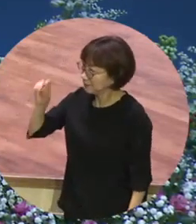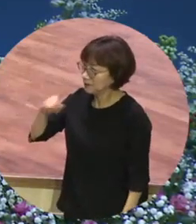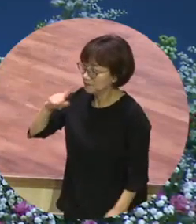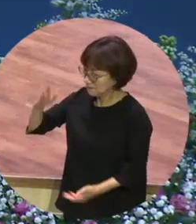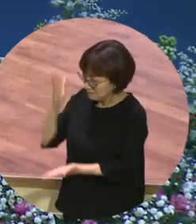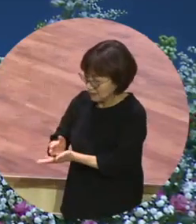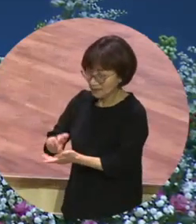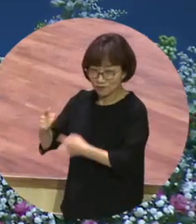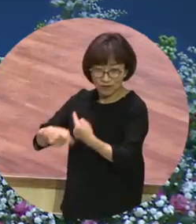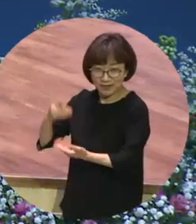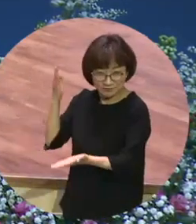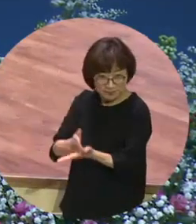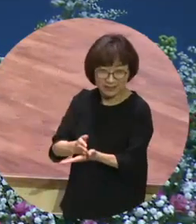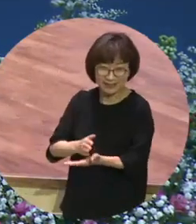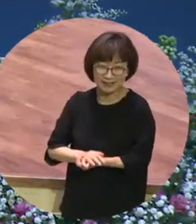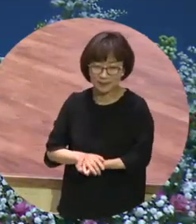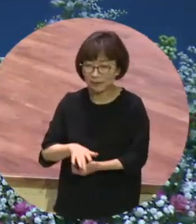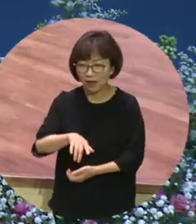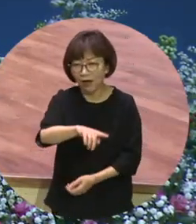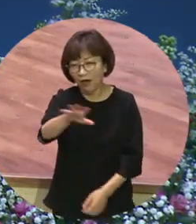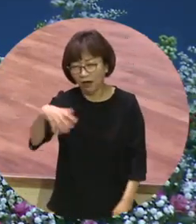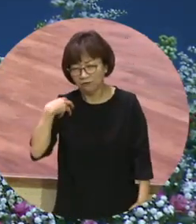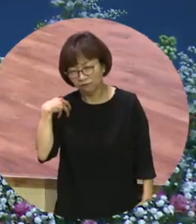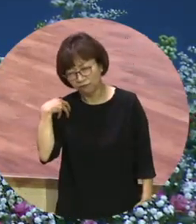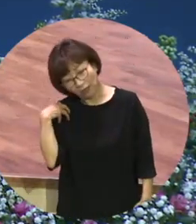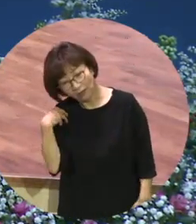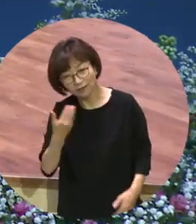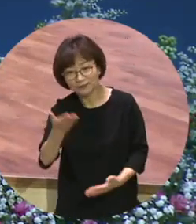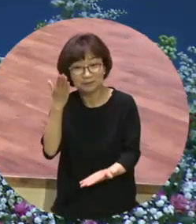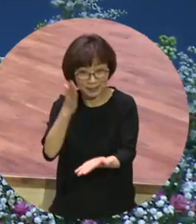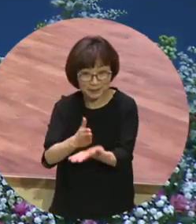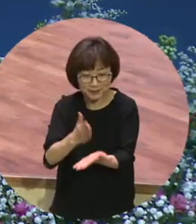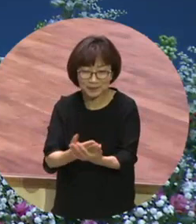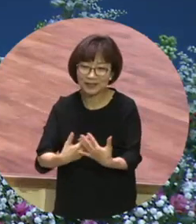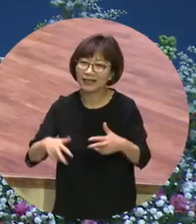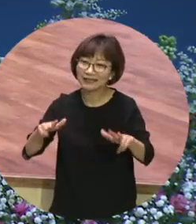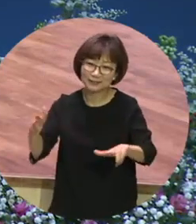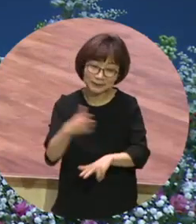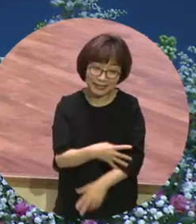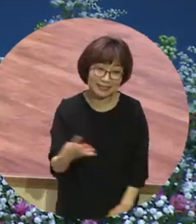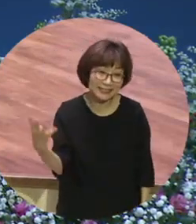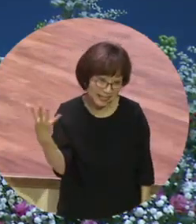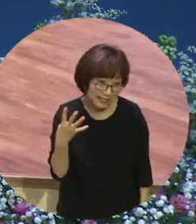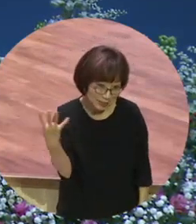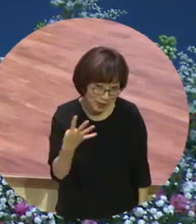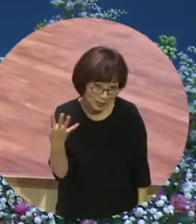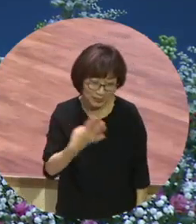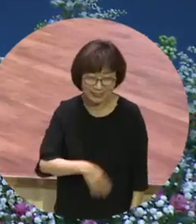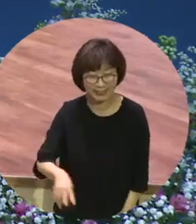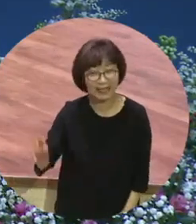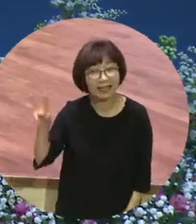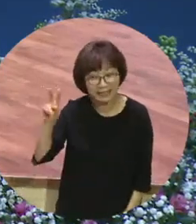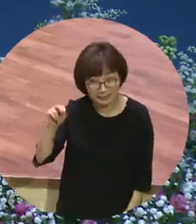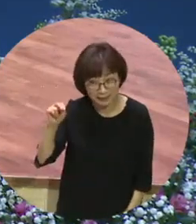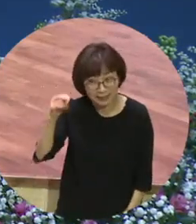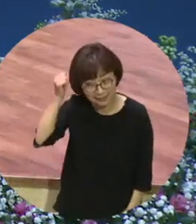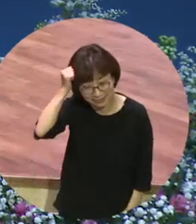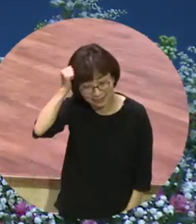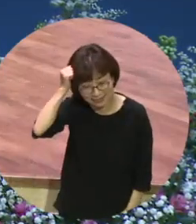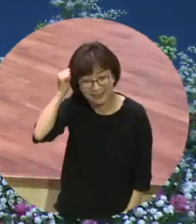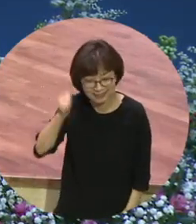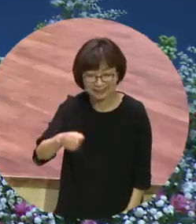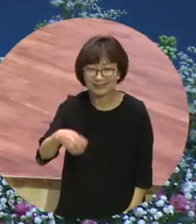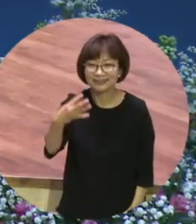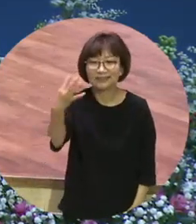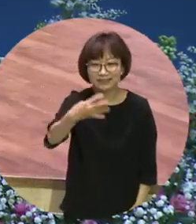그런데 부담 주지 마. 지금부터 4천조 2만 전도 2만 현장 전도 지자는 손에 잡히잖아요. 그렇죠? 2만 원